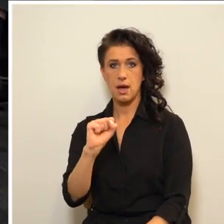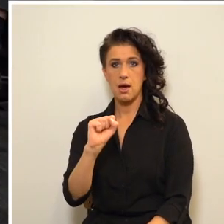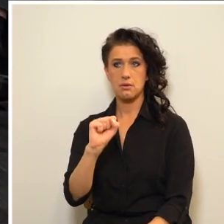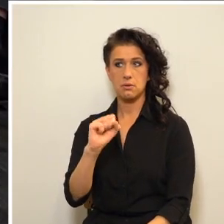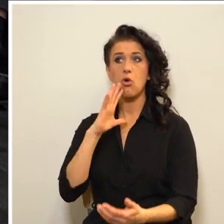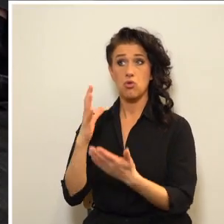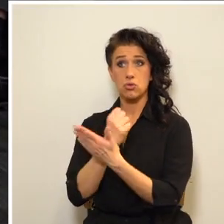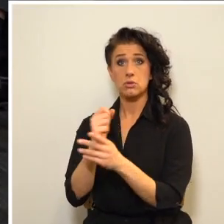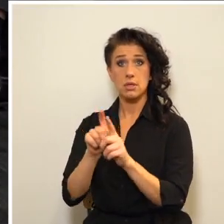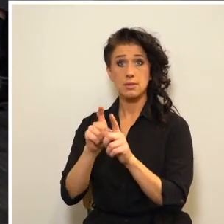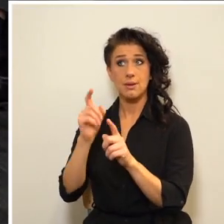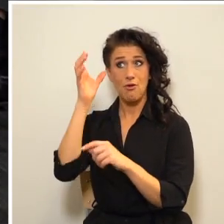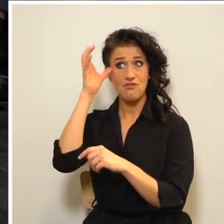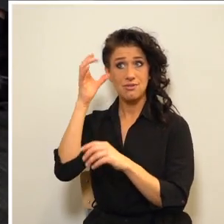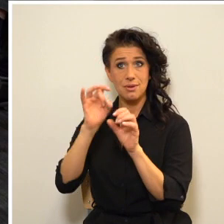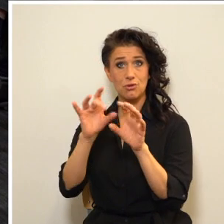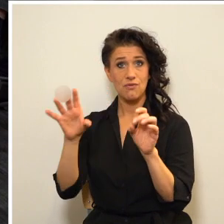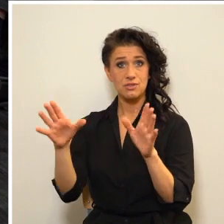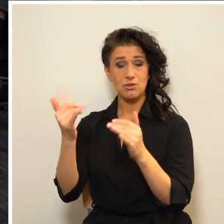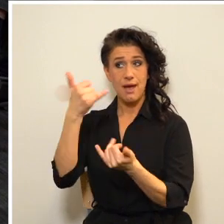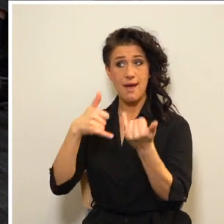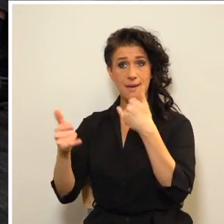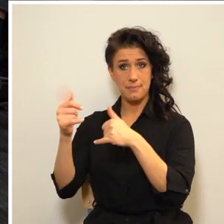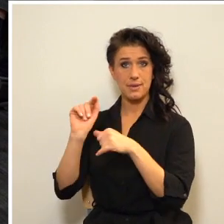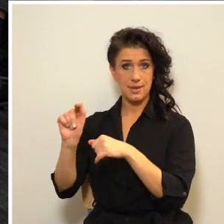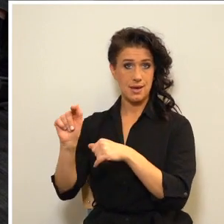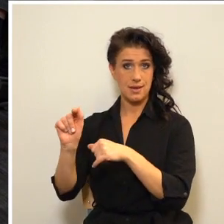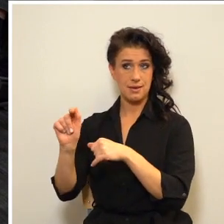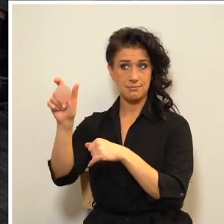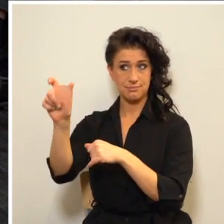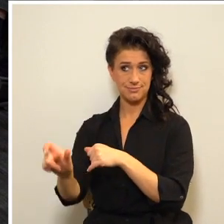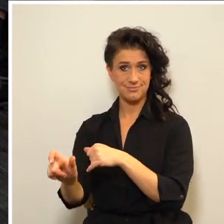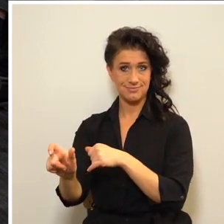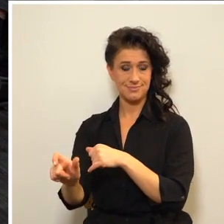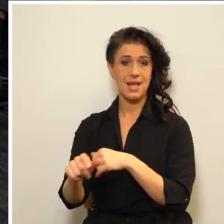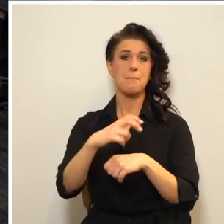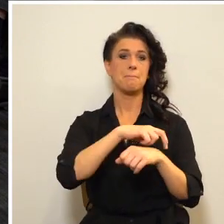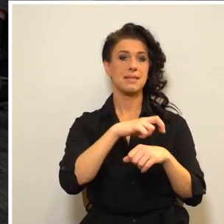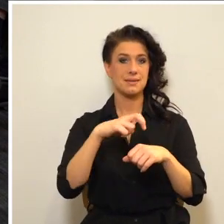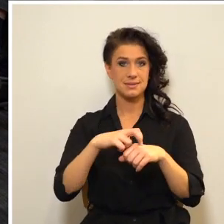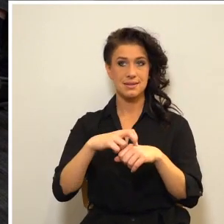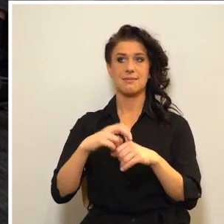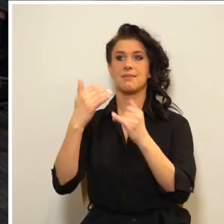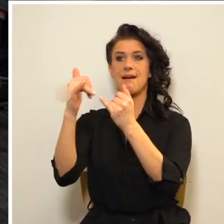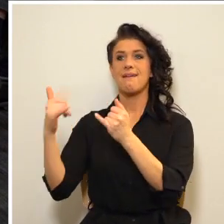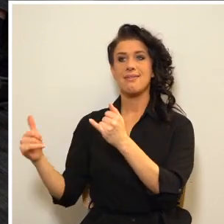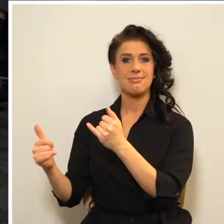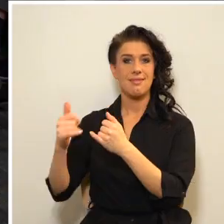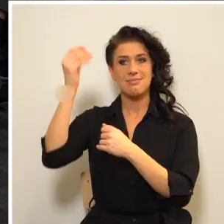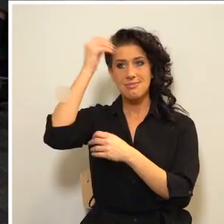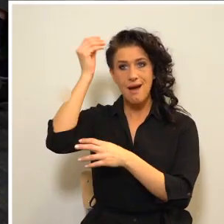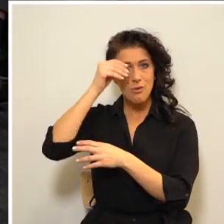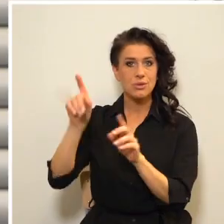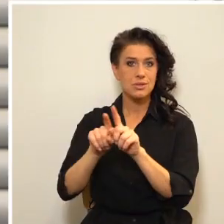tak generalnie w jaki sposób medycyna inne nauki mogą czerpać z siebie nawzajem i to jest bardzo